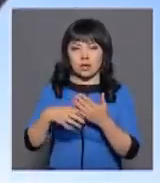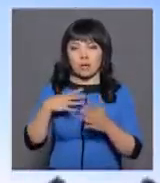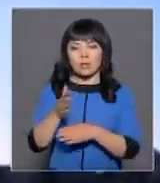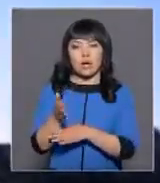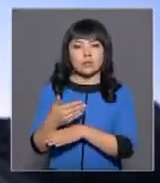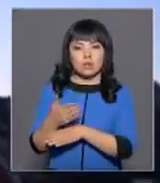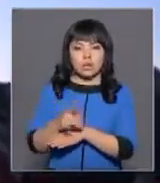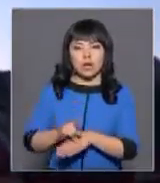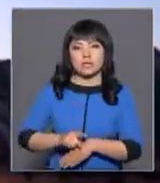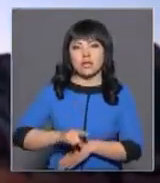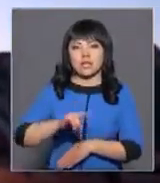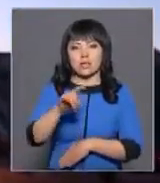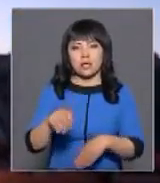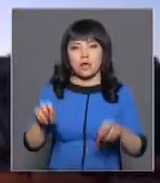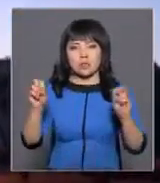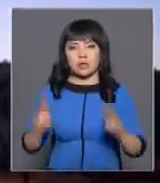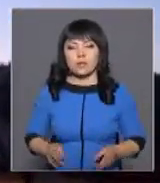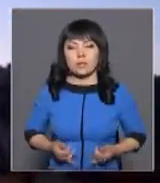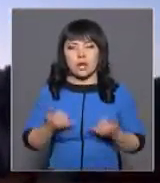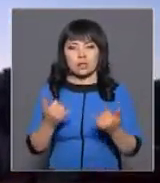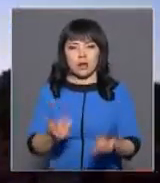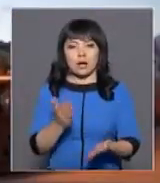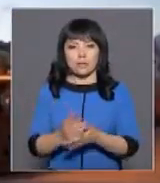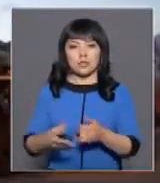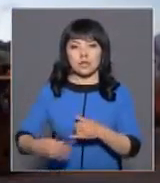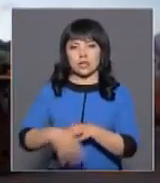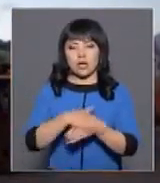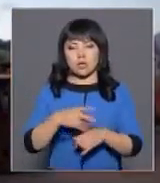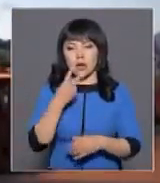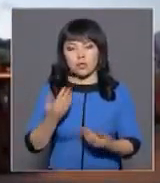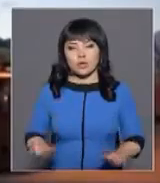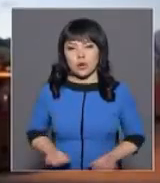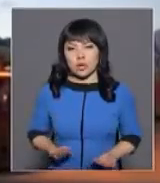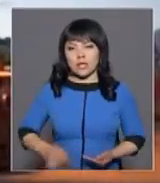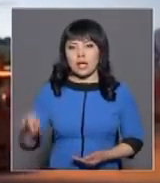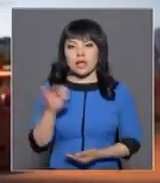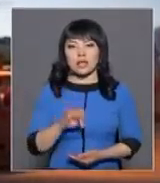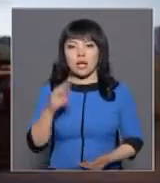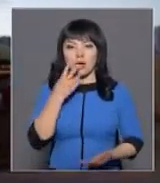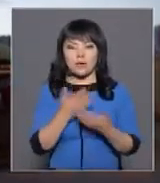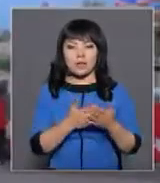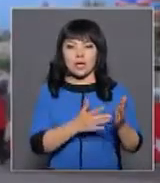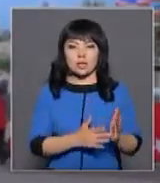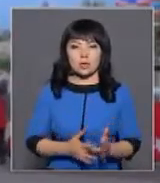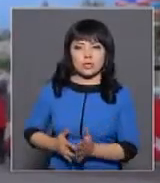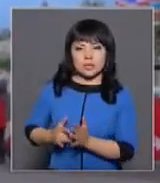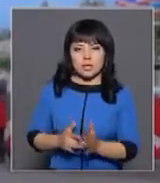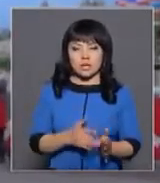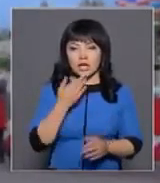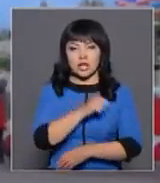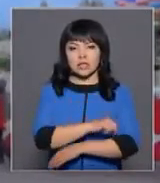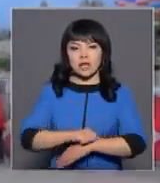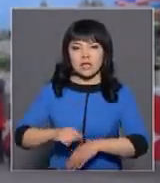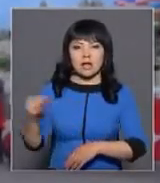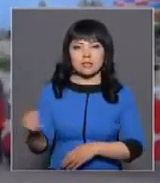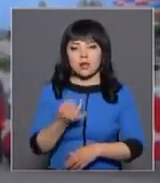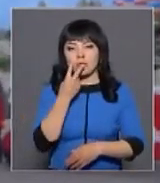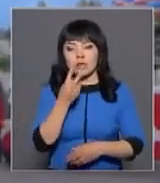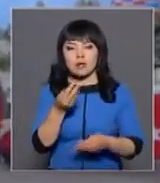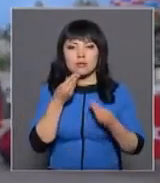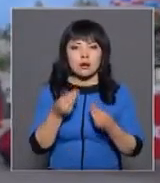көкке ұшырылды. Есте қаларлық бұл көріністі жергілікті тұрғындар мен тарихи мекенге қыдырып келген шетелдік туристер де тамсана